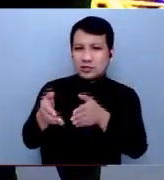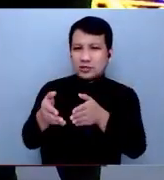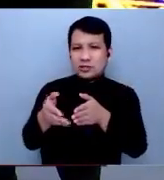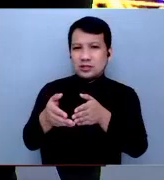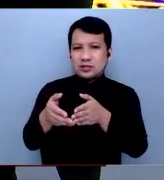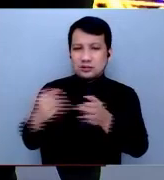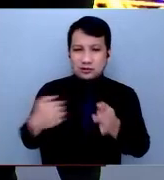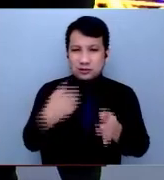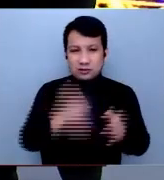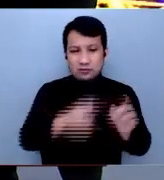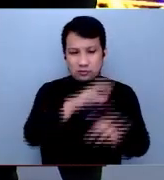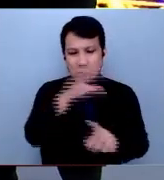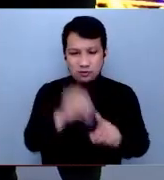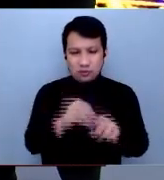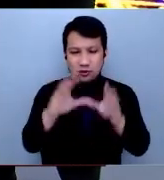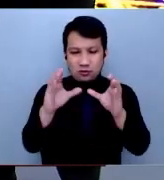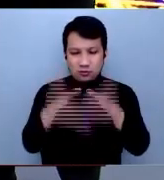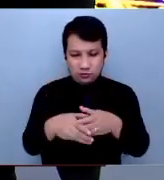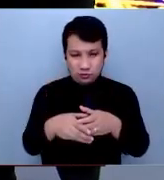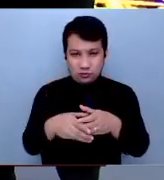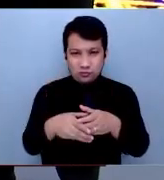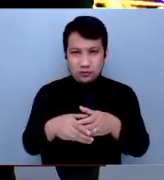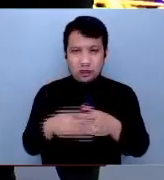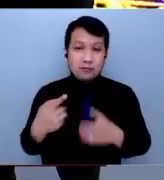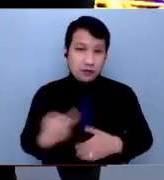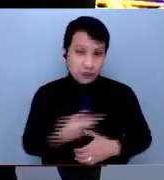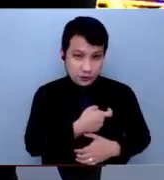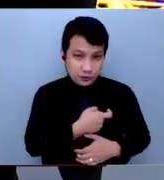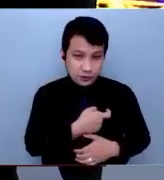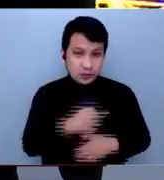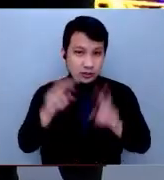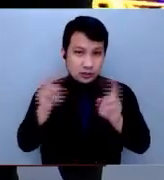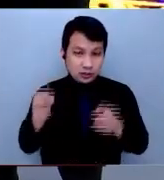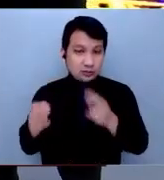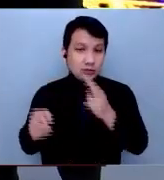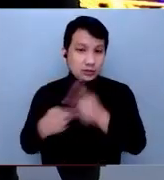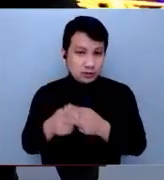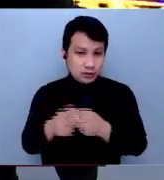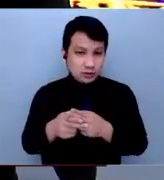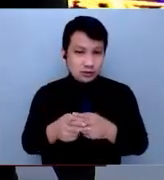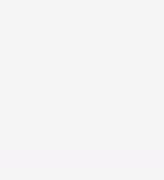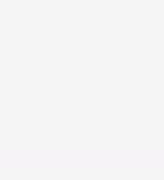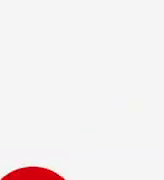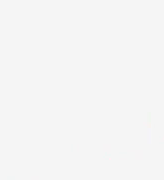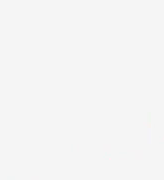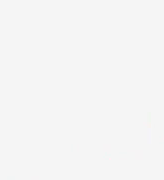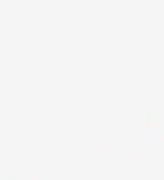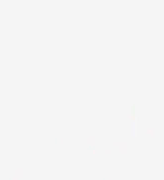kultura o grupo na ma-offend sa pagbansag ng pangalan sa isa pong variant.